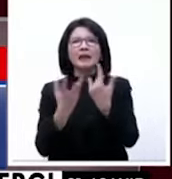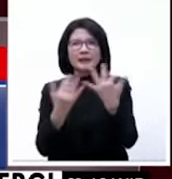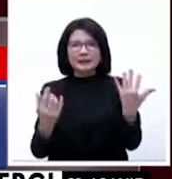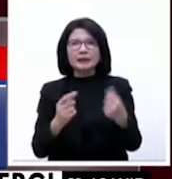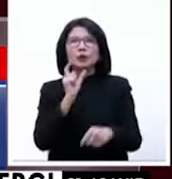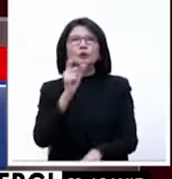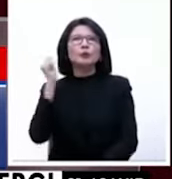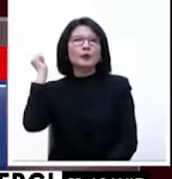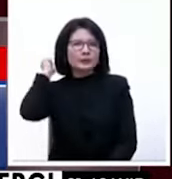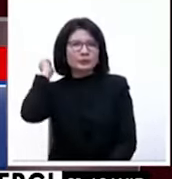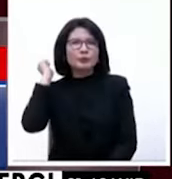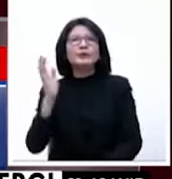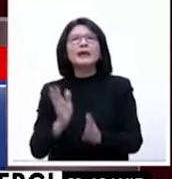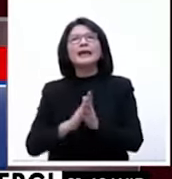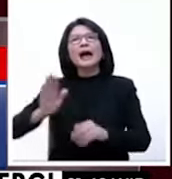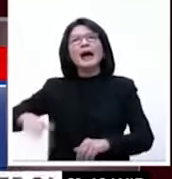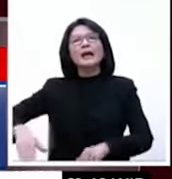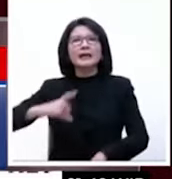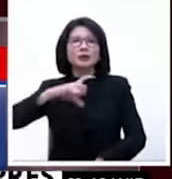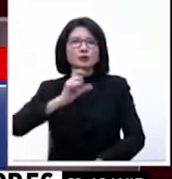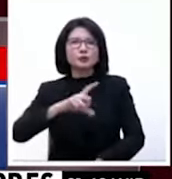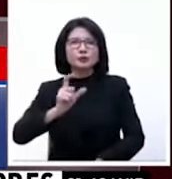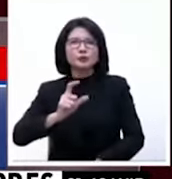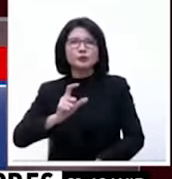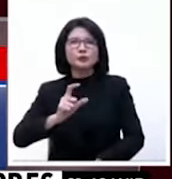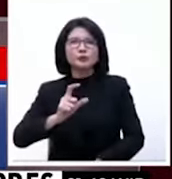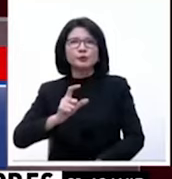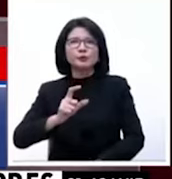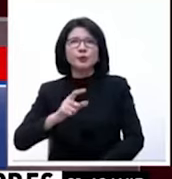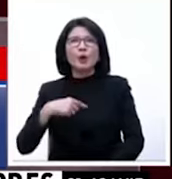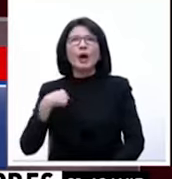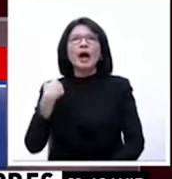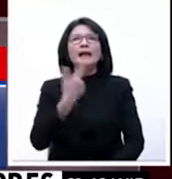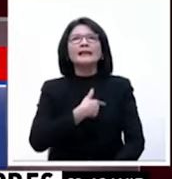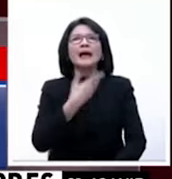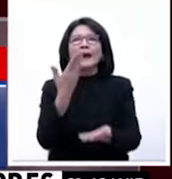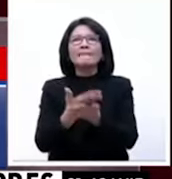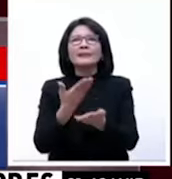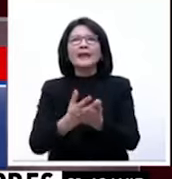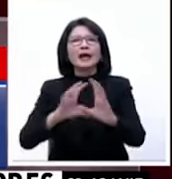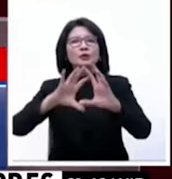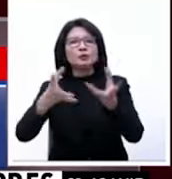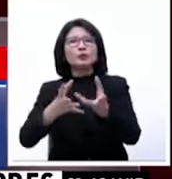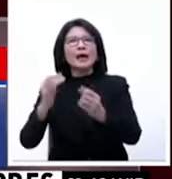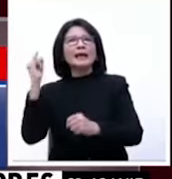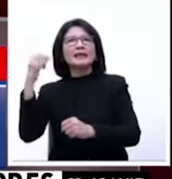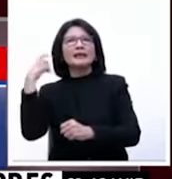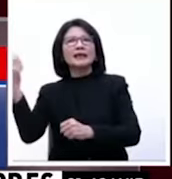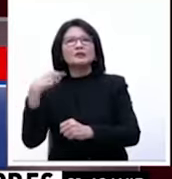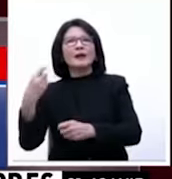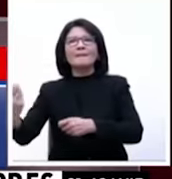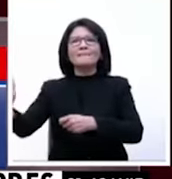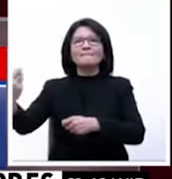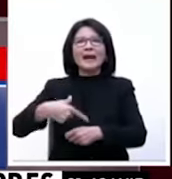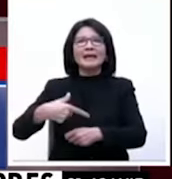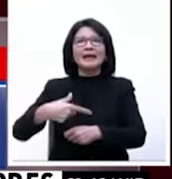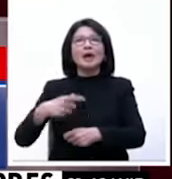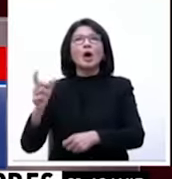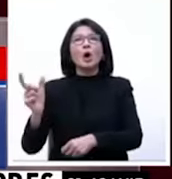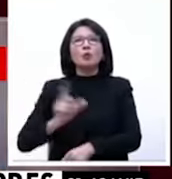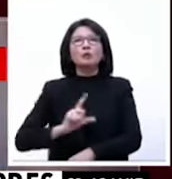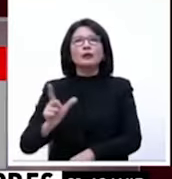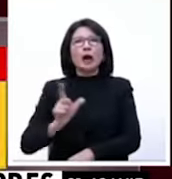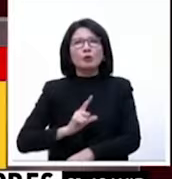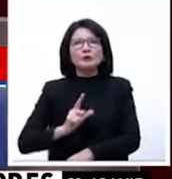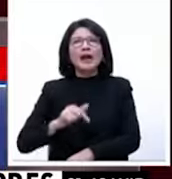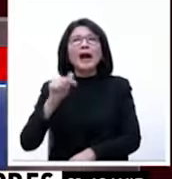ibu-ibu dan para anak cucu kita akan tagih dunia internasional untuk membayar hutang-hutang yang telah